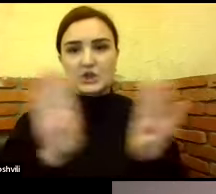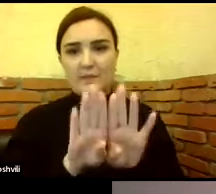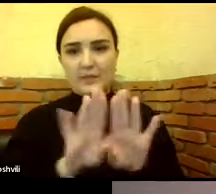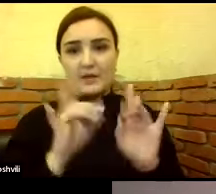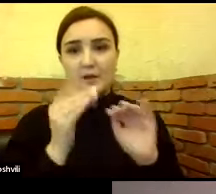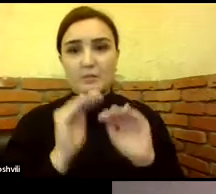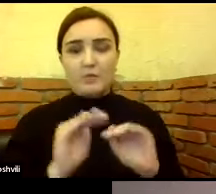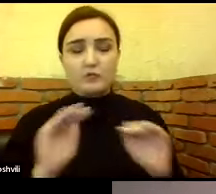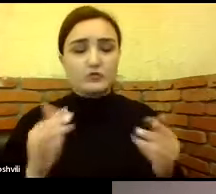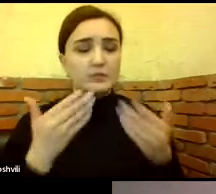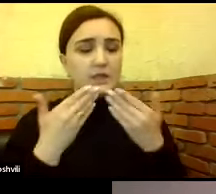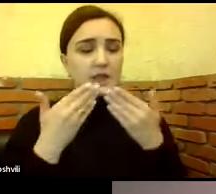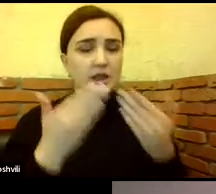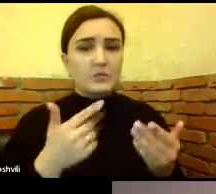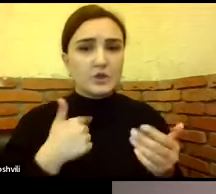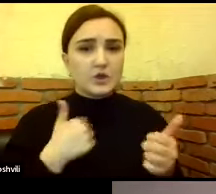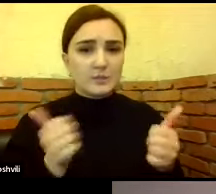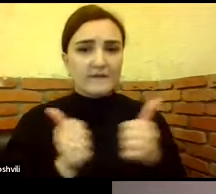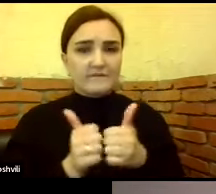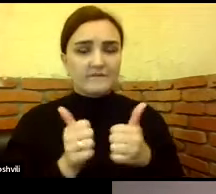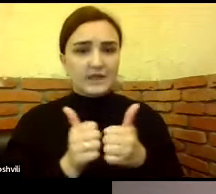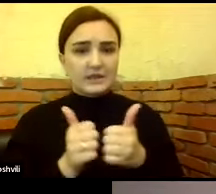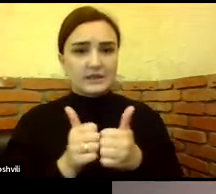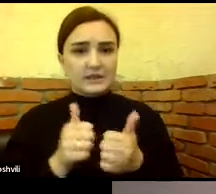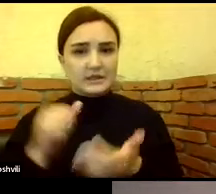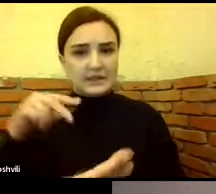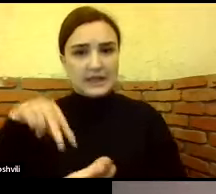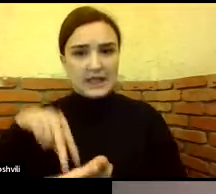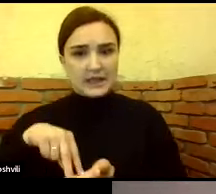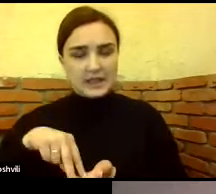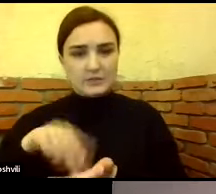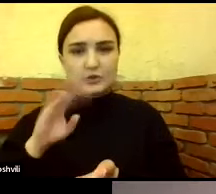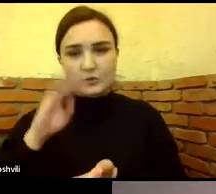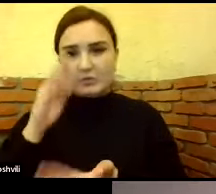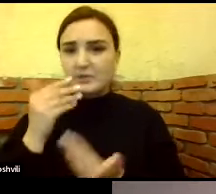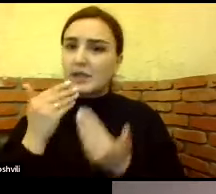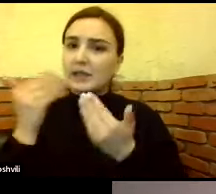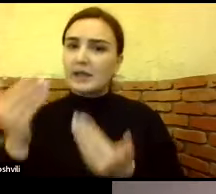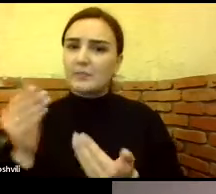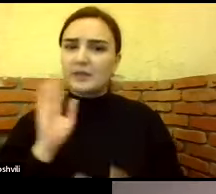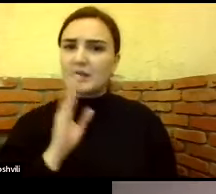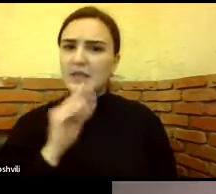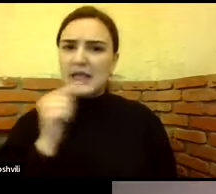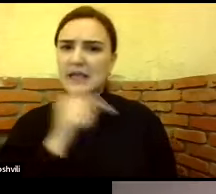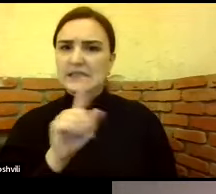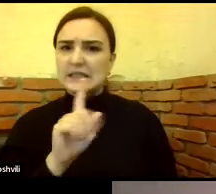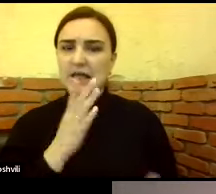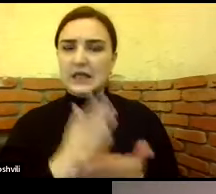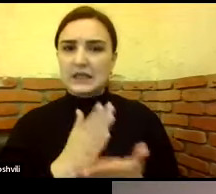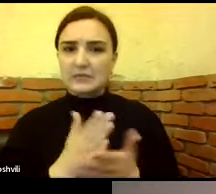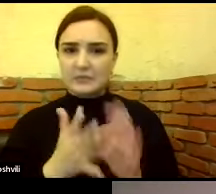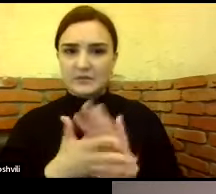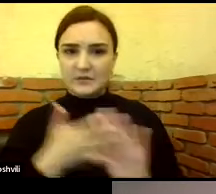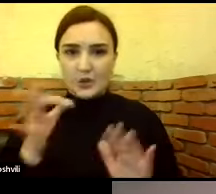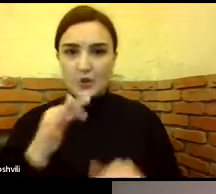ხოლმე, ჩემ გვერდით დგანან რა თანავტოში და მშობლებს რო ეკითხებიან ხოლმე, დედა ეს რა არის და მიუთითებენ